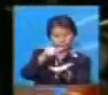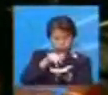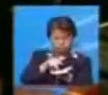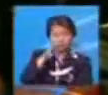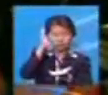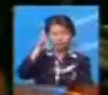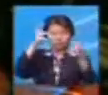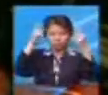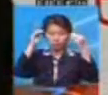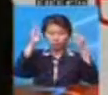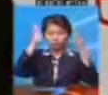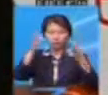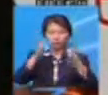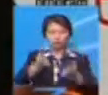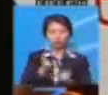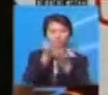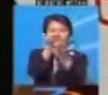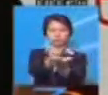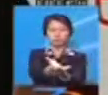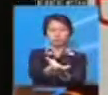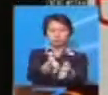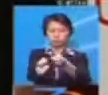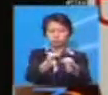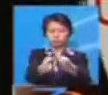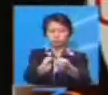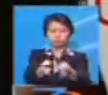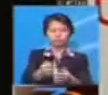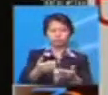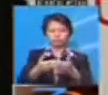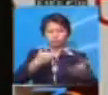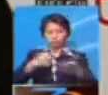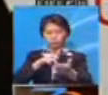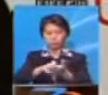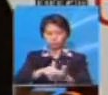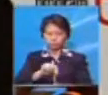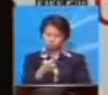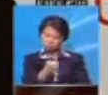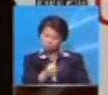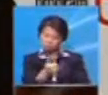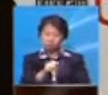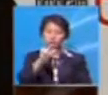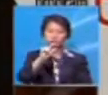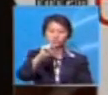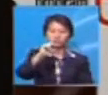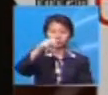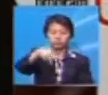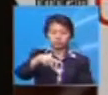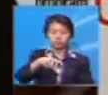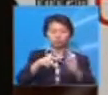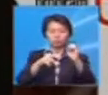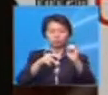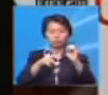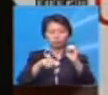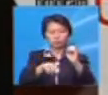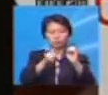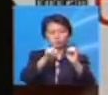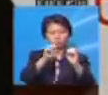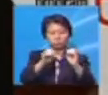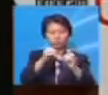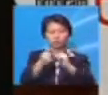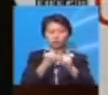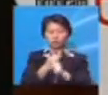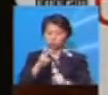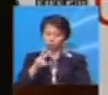juga akan dibentangkan. Baik, sebelum ini penilaian GTP. GTP 1.0 bermula dari